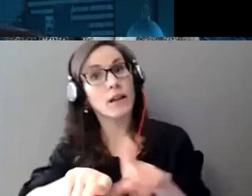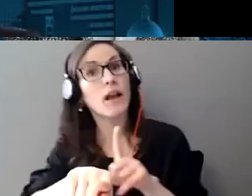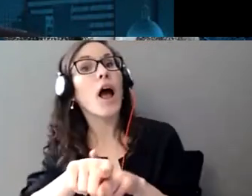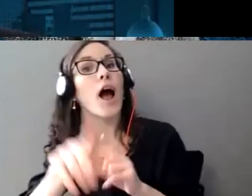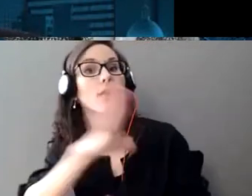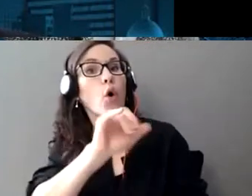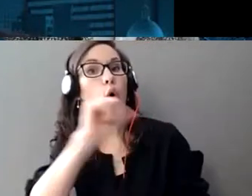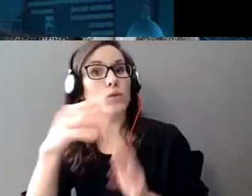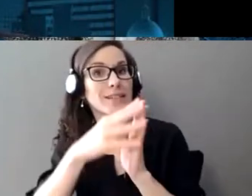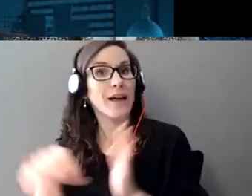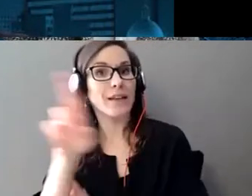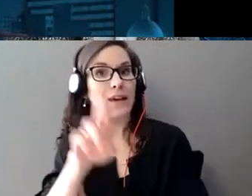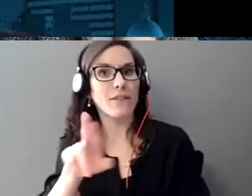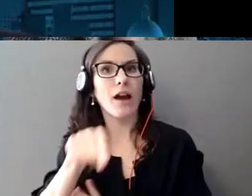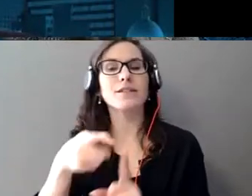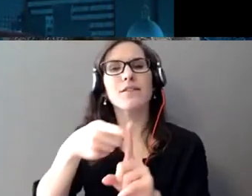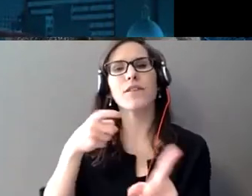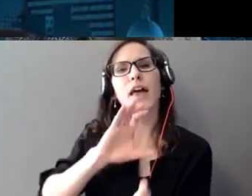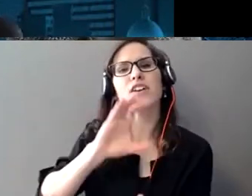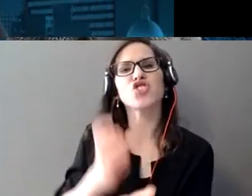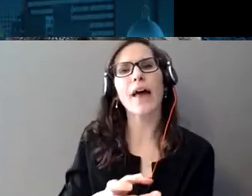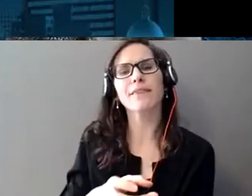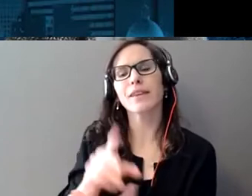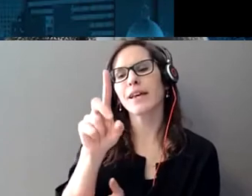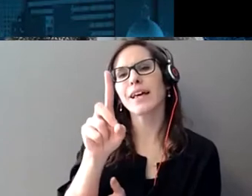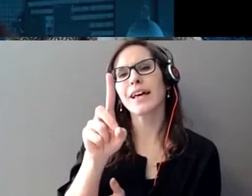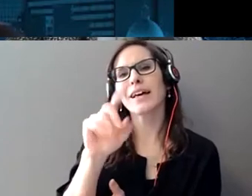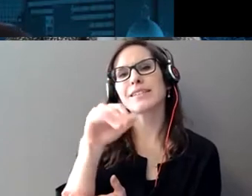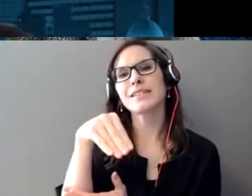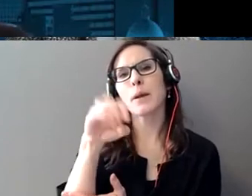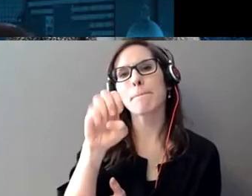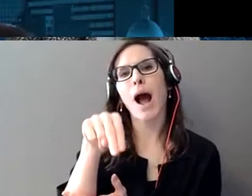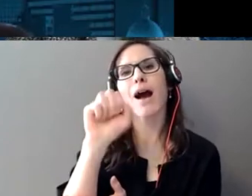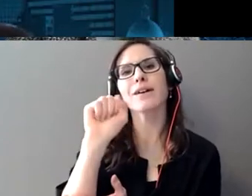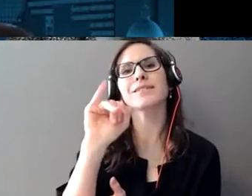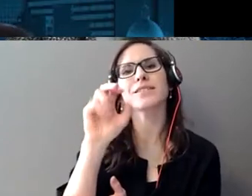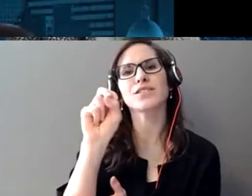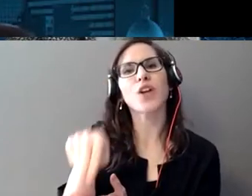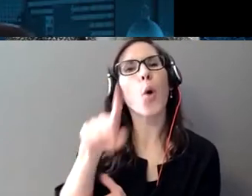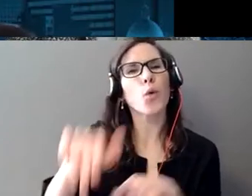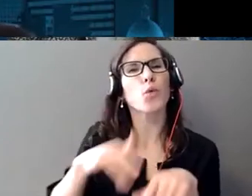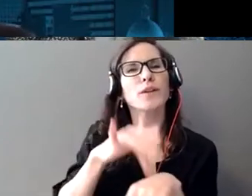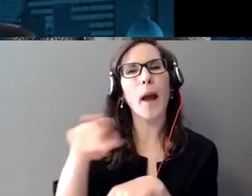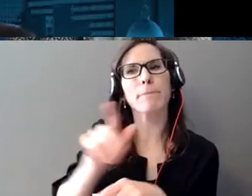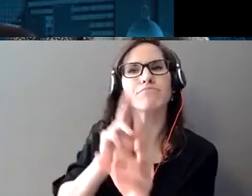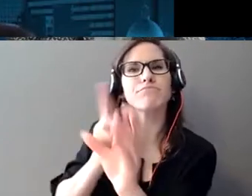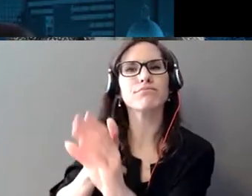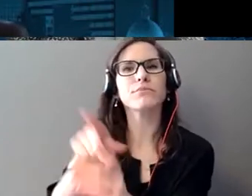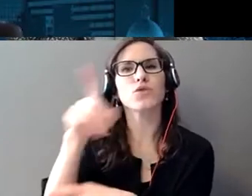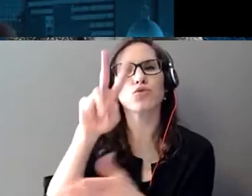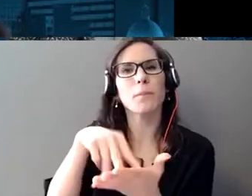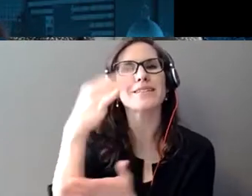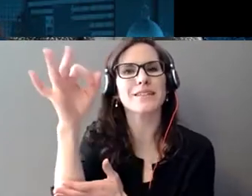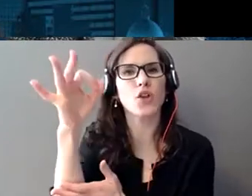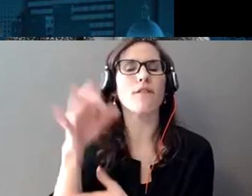lui vient de la charte dimension à laquelle l'UQAM a adhéré en 2019 la charte dimension